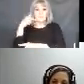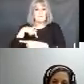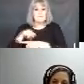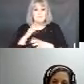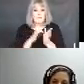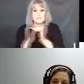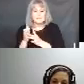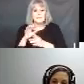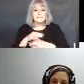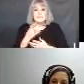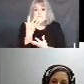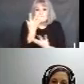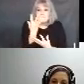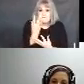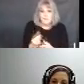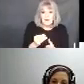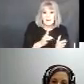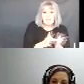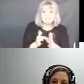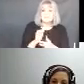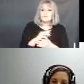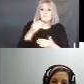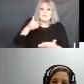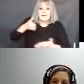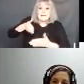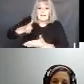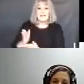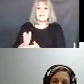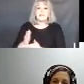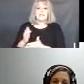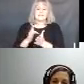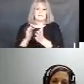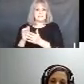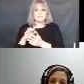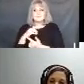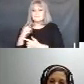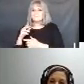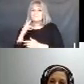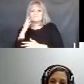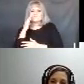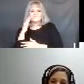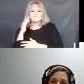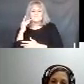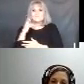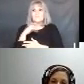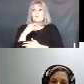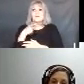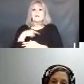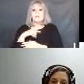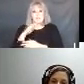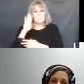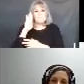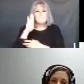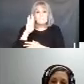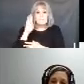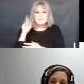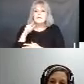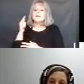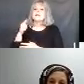van Jesus verkondig, die opstanding in Jesus verkondig. Wat een van die twee?